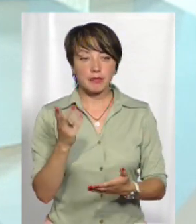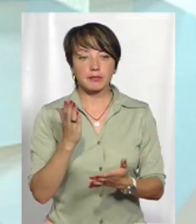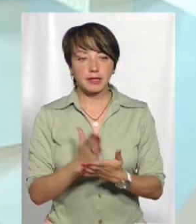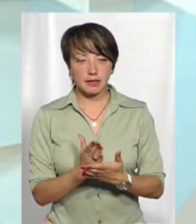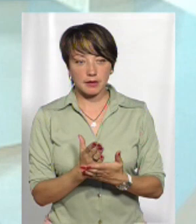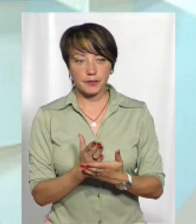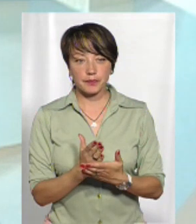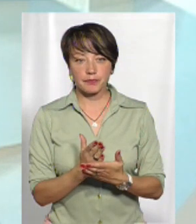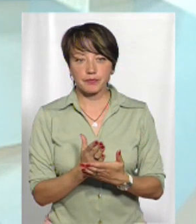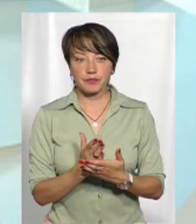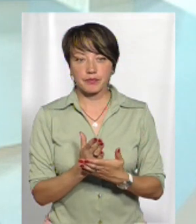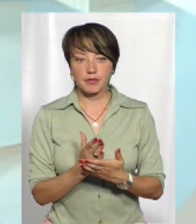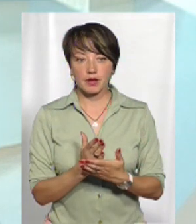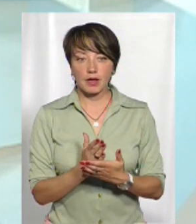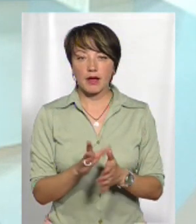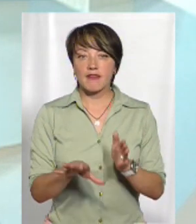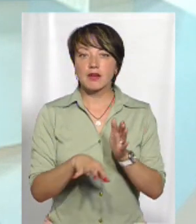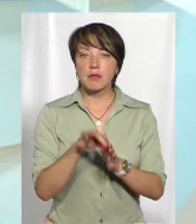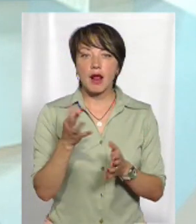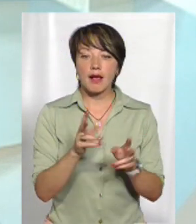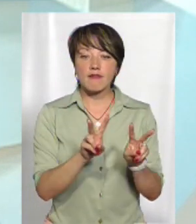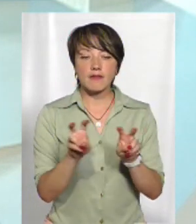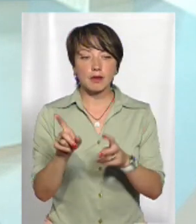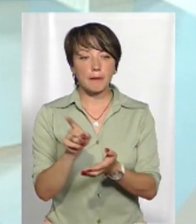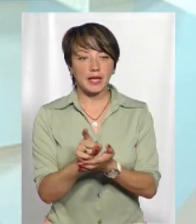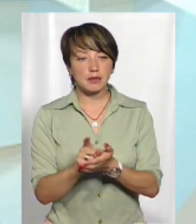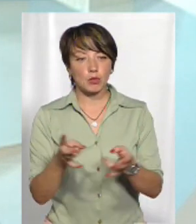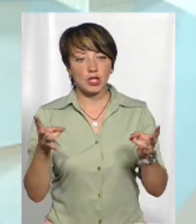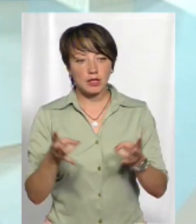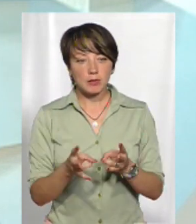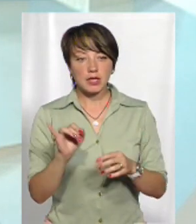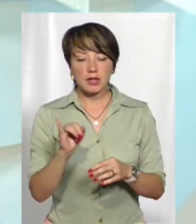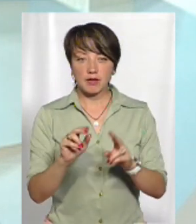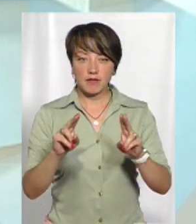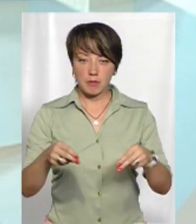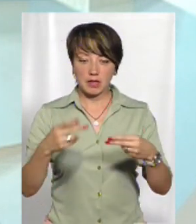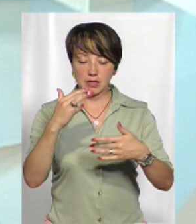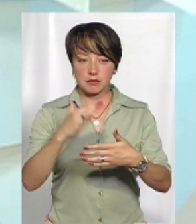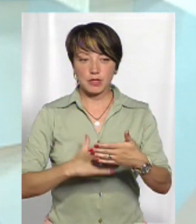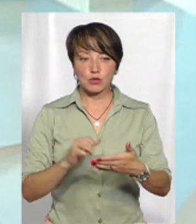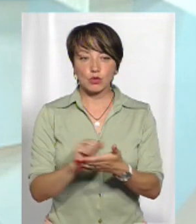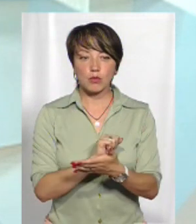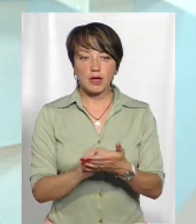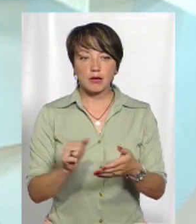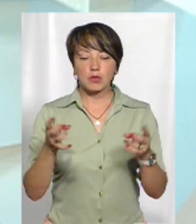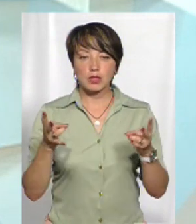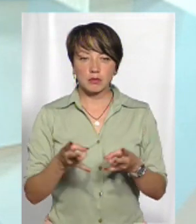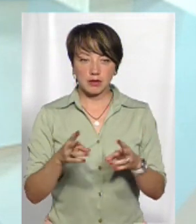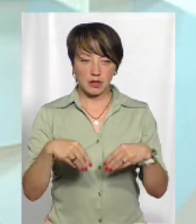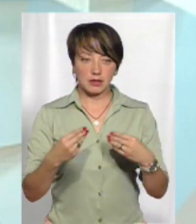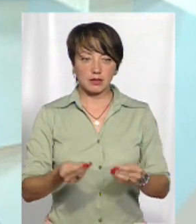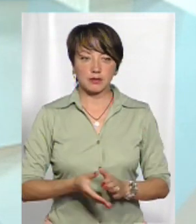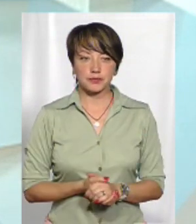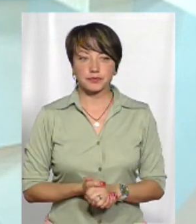так, вже той саме перелік. Там йде, от вона вибирає, який вид пенсії їй потрібно, і їй випадає той список документів, яких вона потрібна